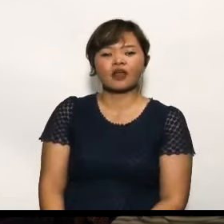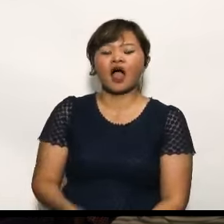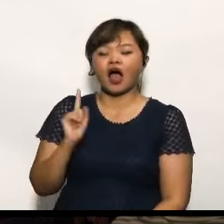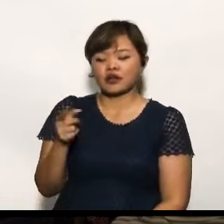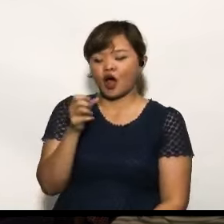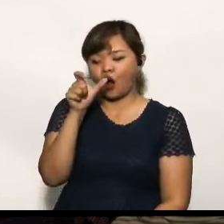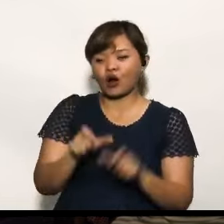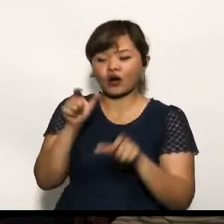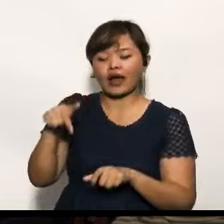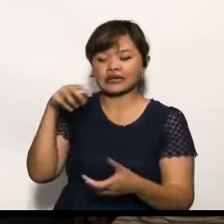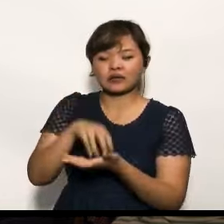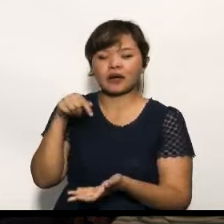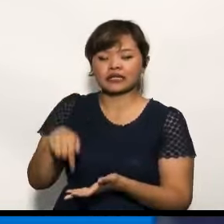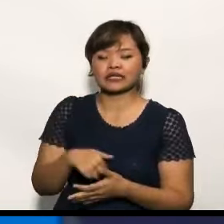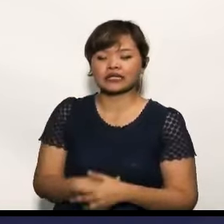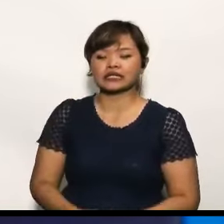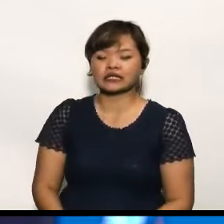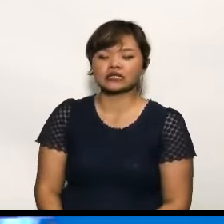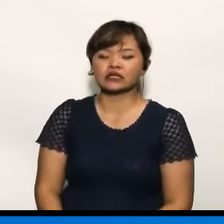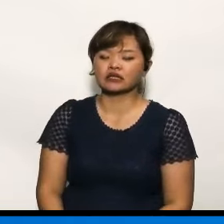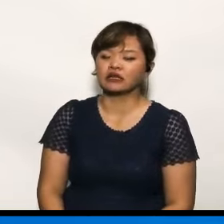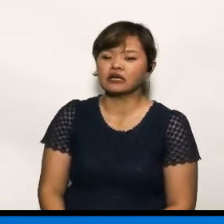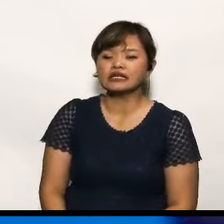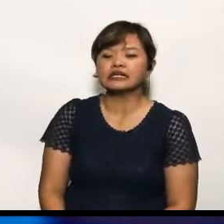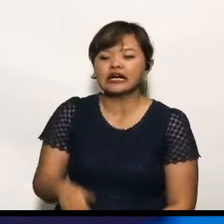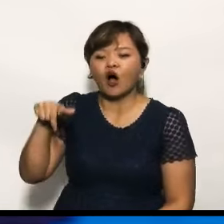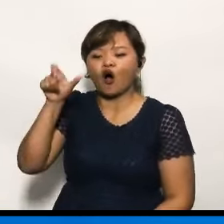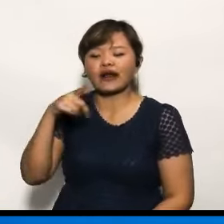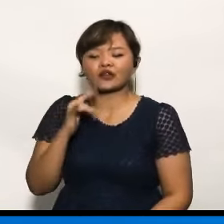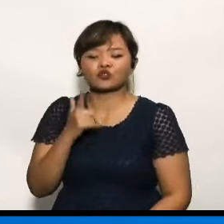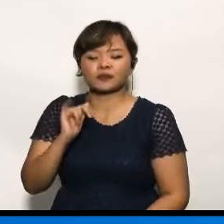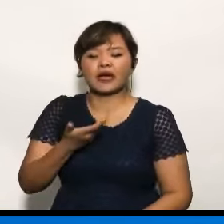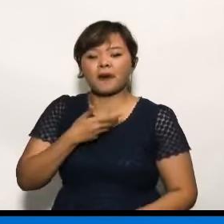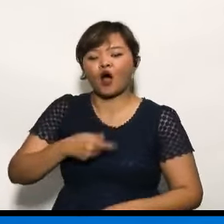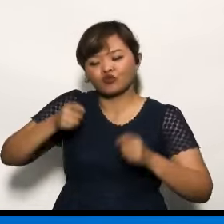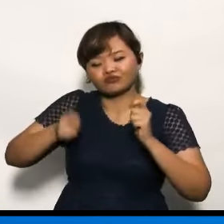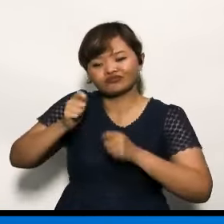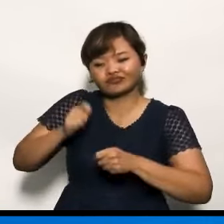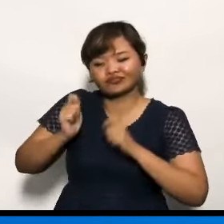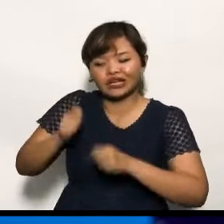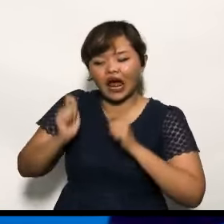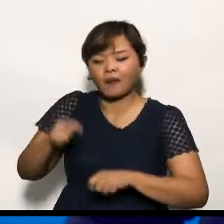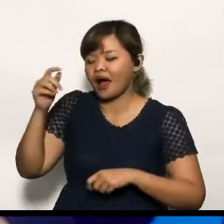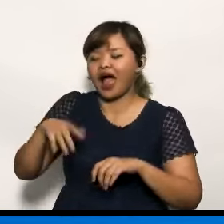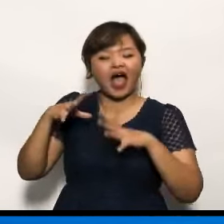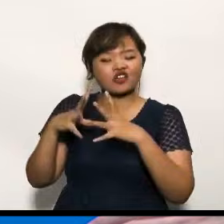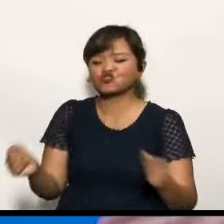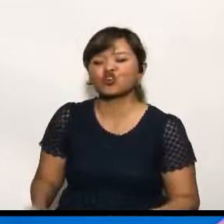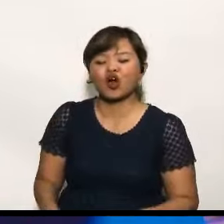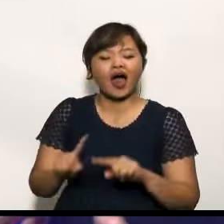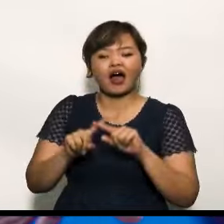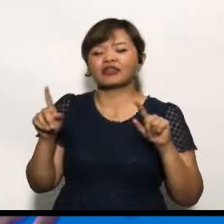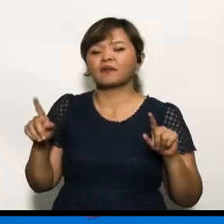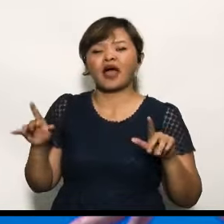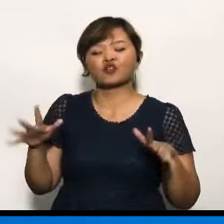Ada orang-orang di tempat ini yang mau ritem drumnya seancur apa, mau